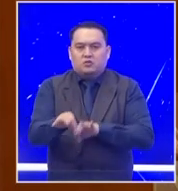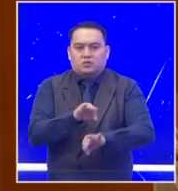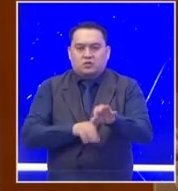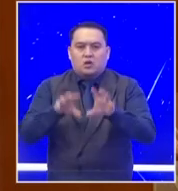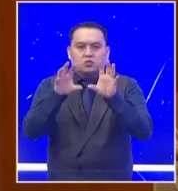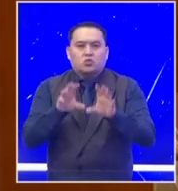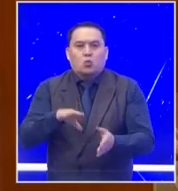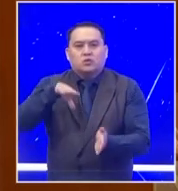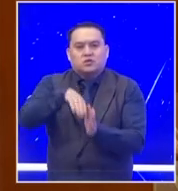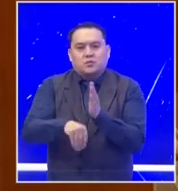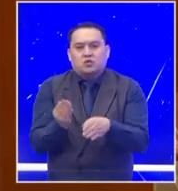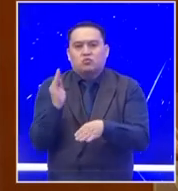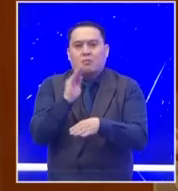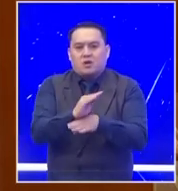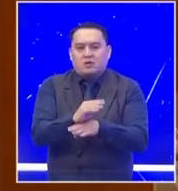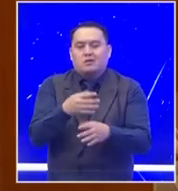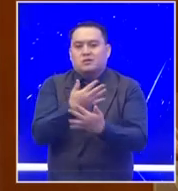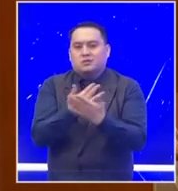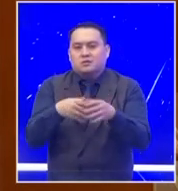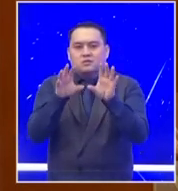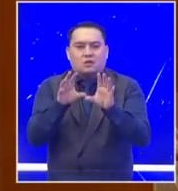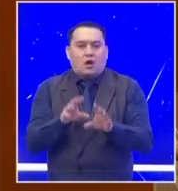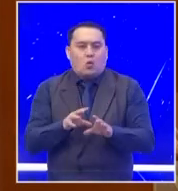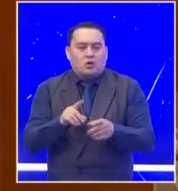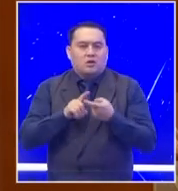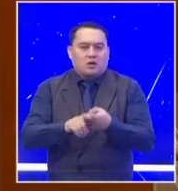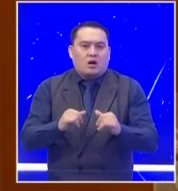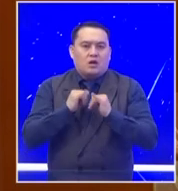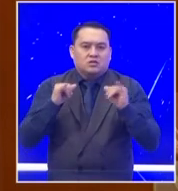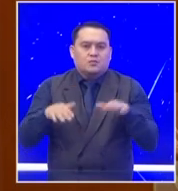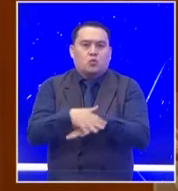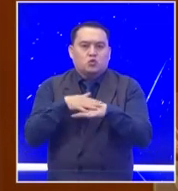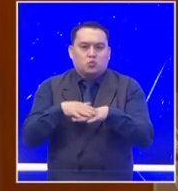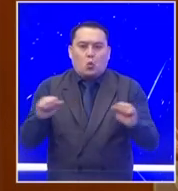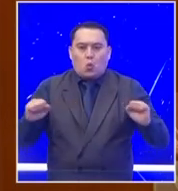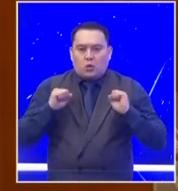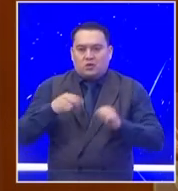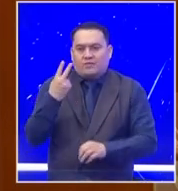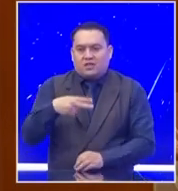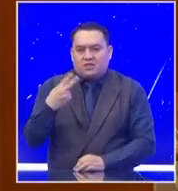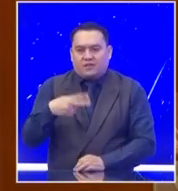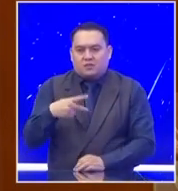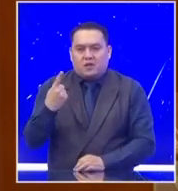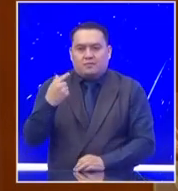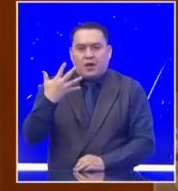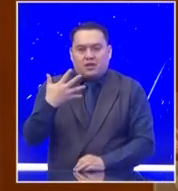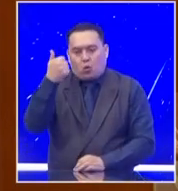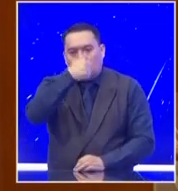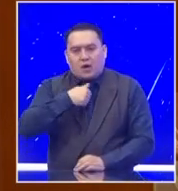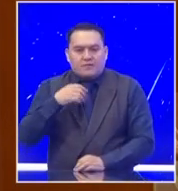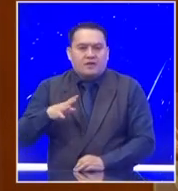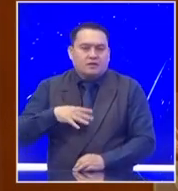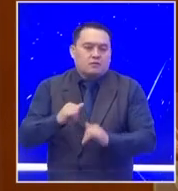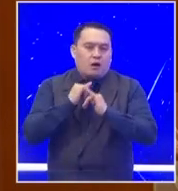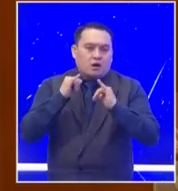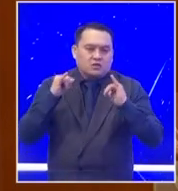по внесению изменений и дополнений в некоторые законодательные акты касательно развития массового спорта на 2020-2025 годы. В целях